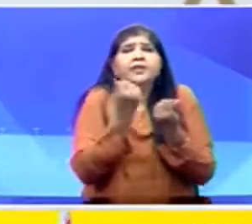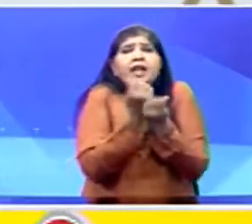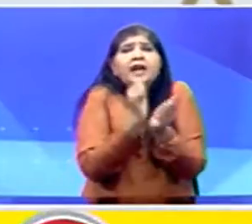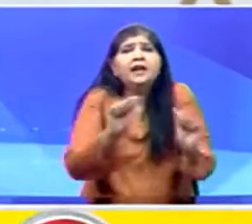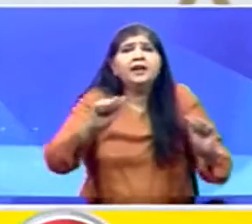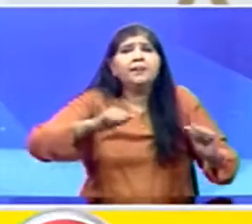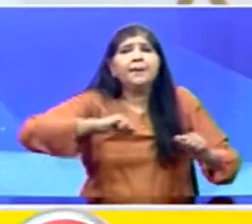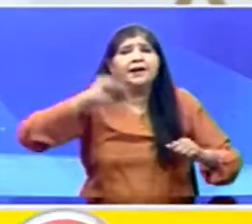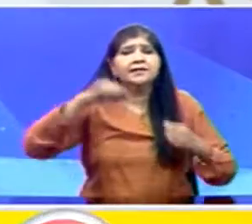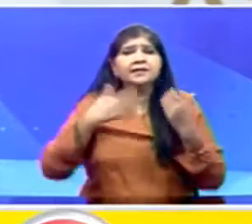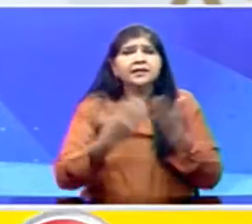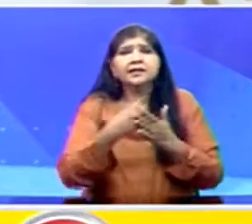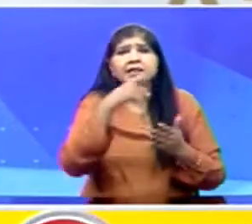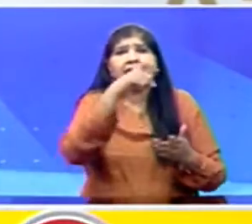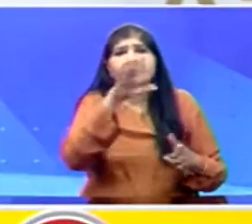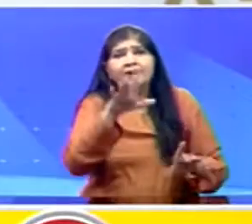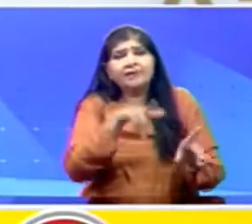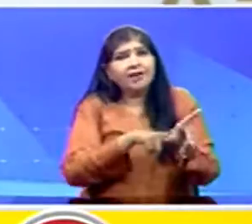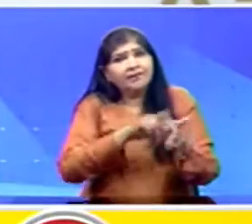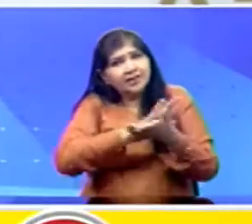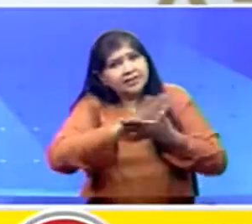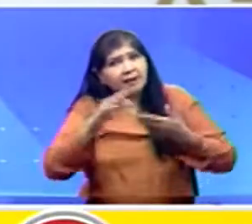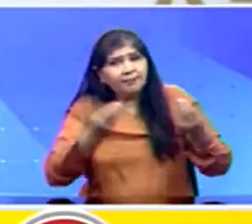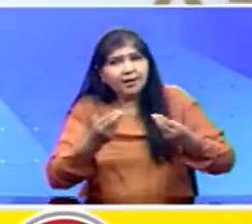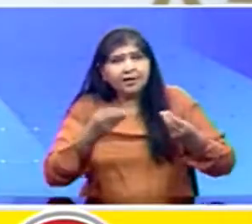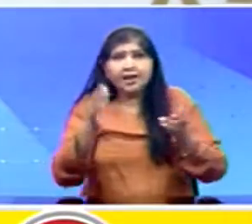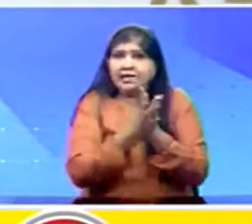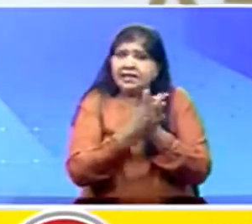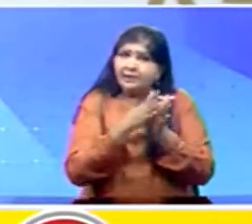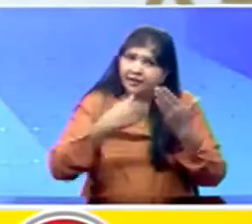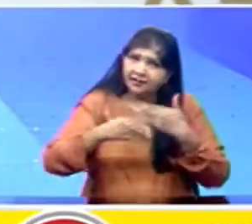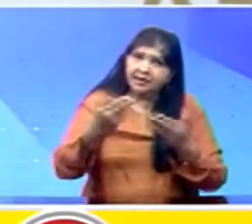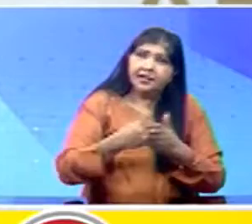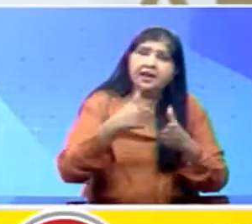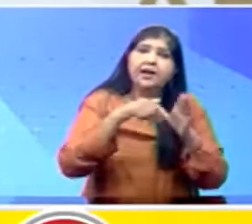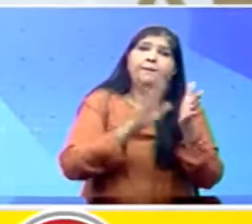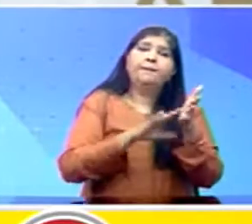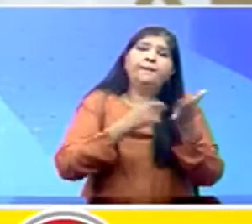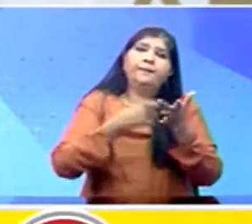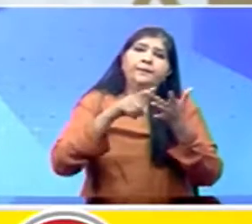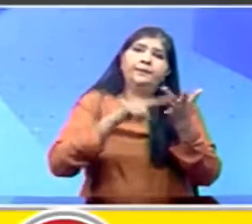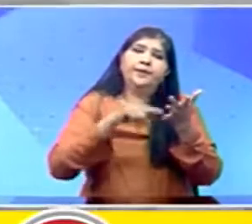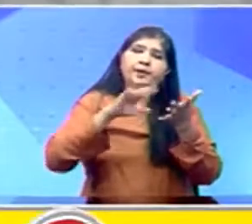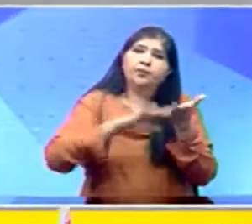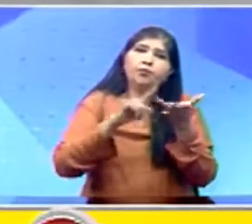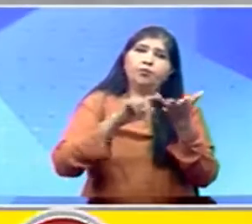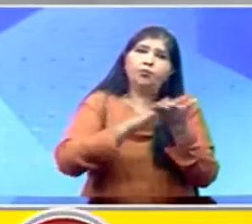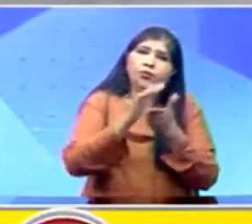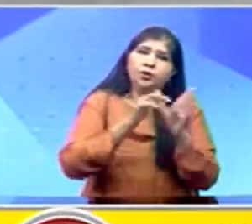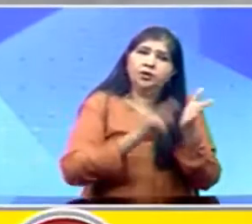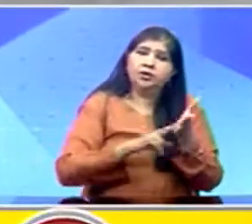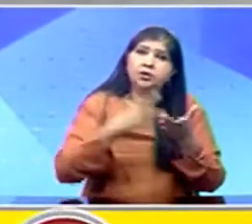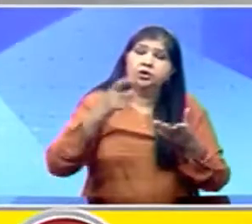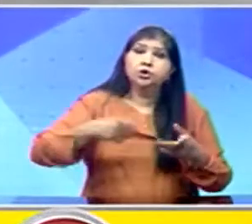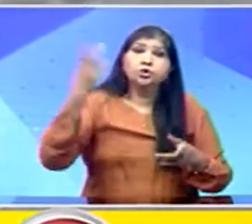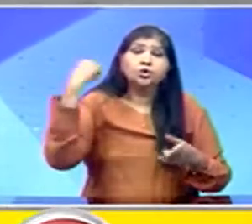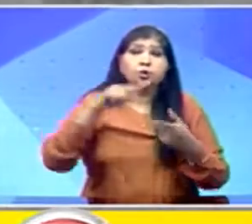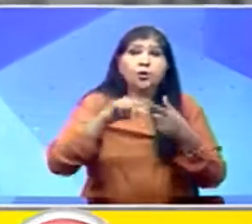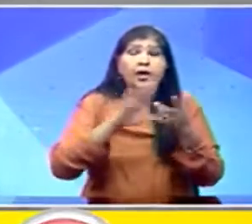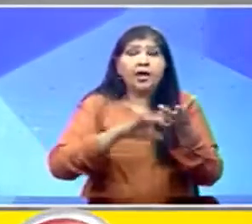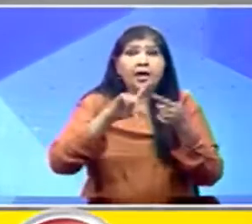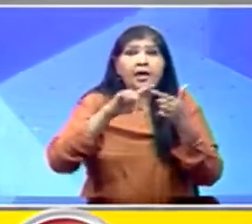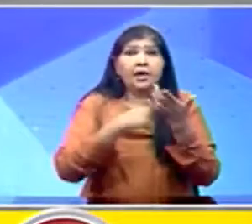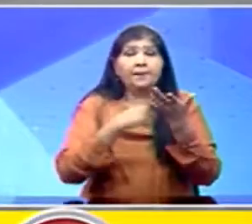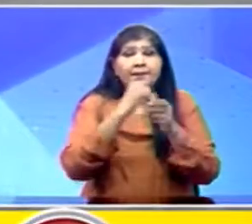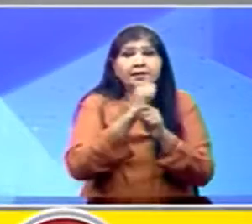75 वर्ष का परव मना रहा है अम्रित महोत्सो मना रहा है तो आपात काल के उस भयावध